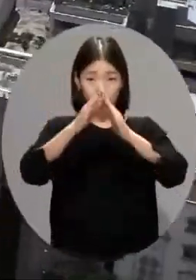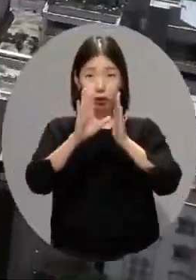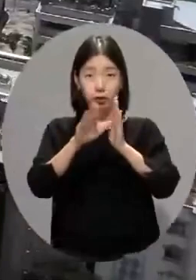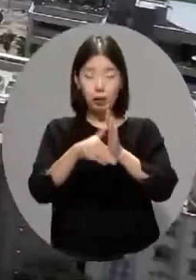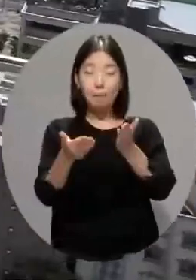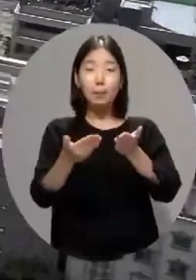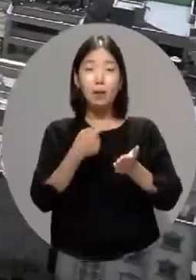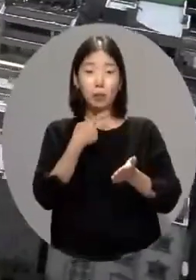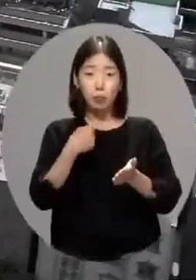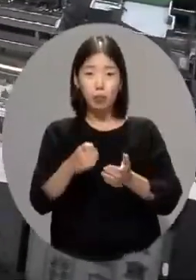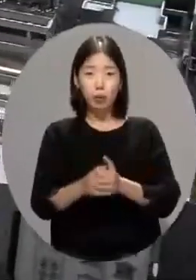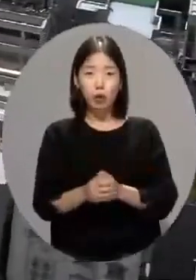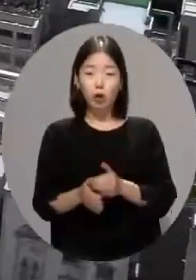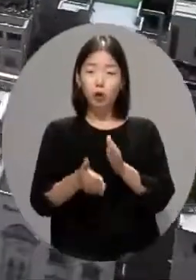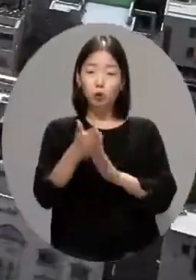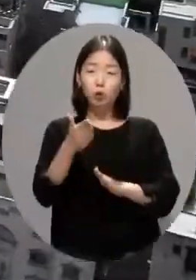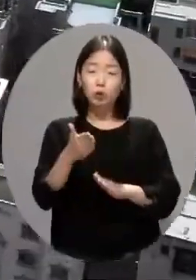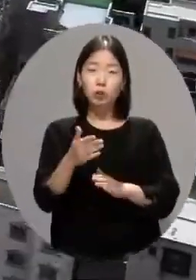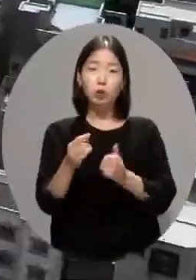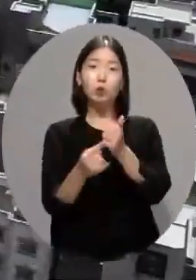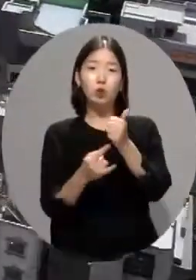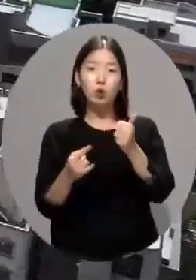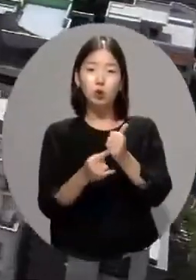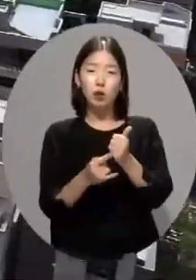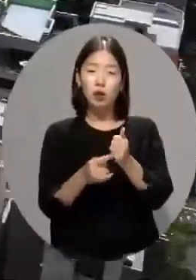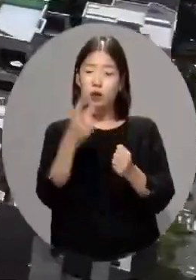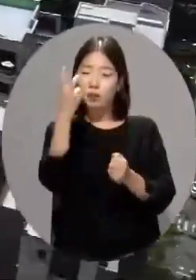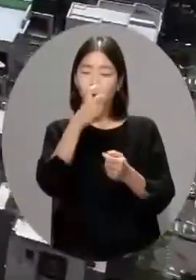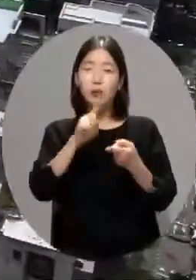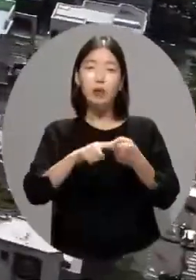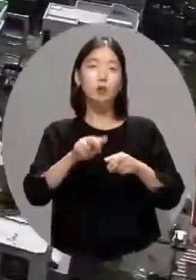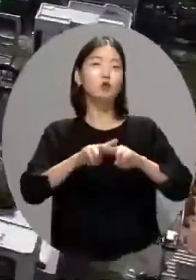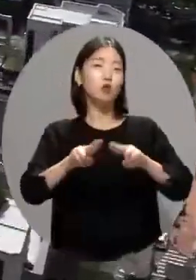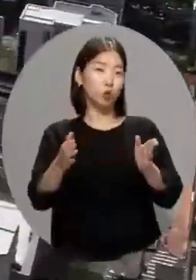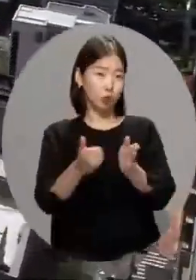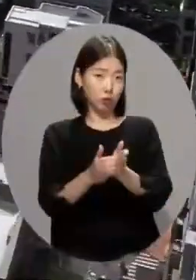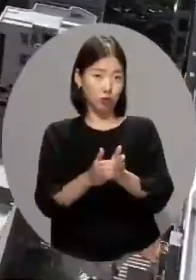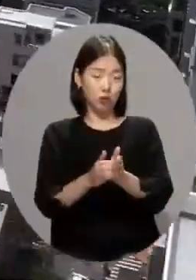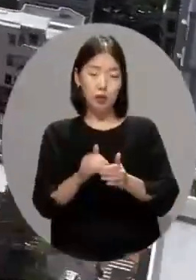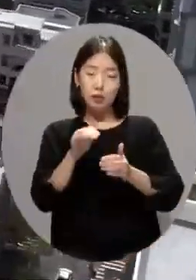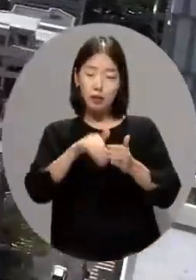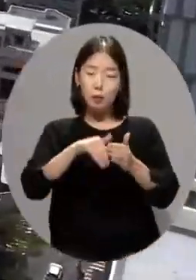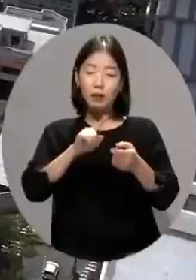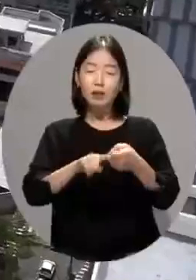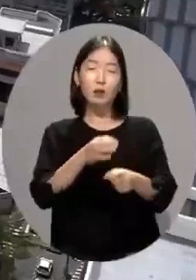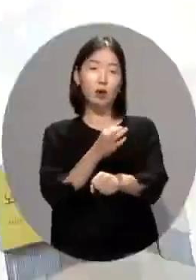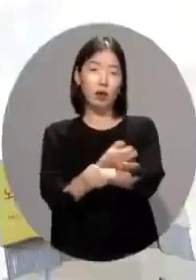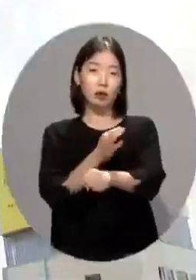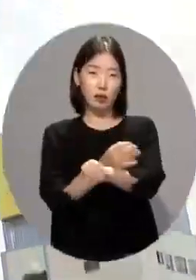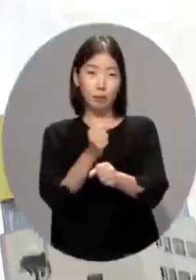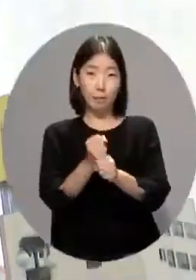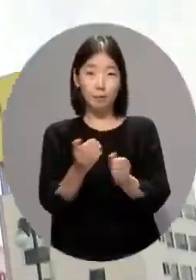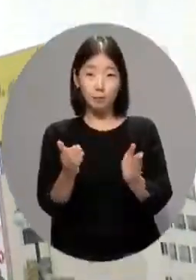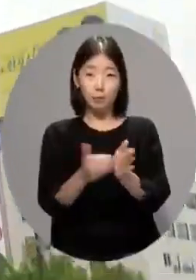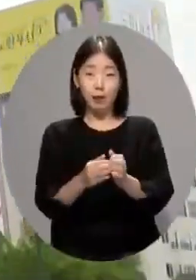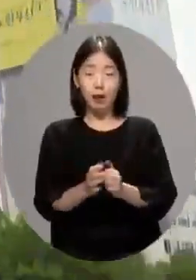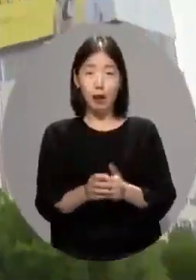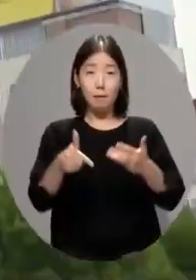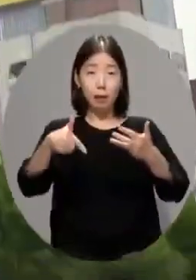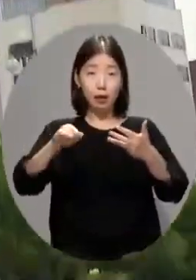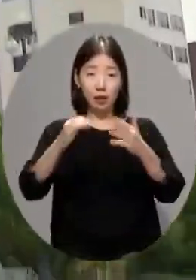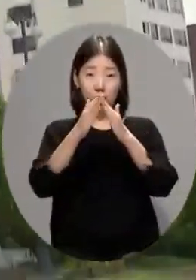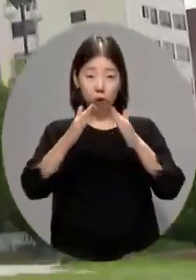때 받아야 했던 도시계획위원회 높이 심의도 폐지해 개발 절차를 간소화했습니다. 민선